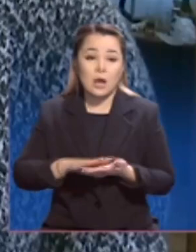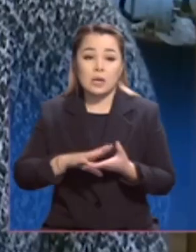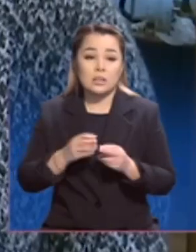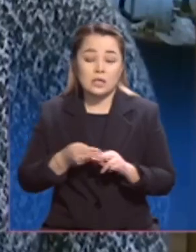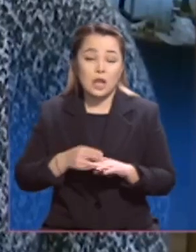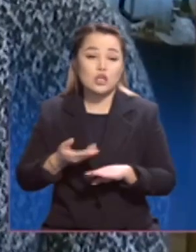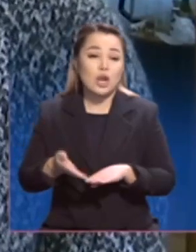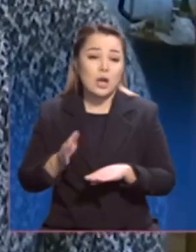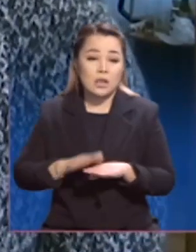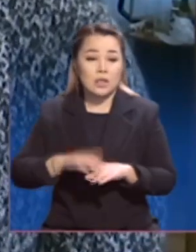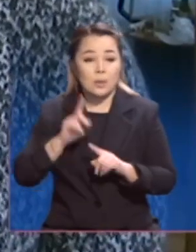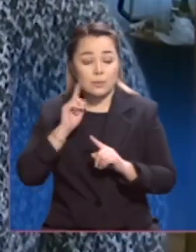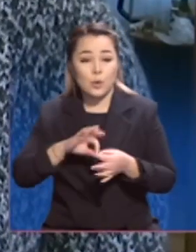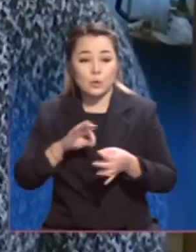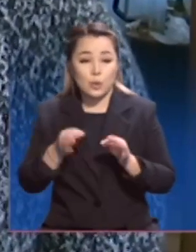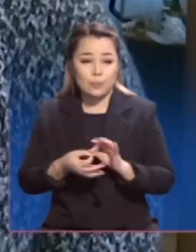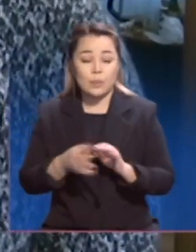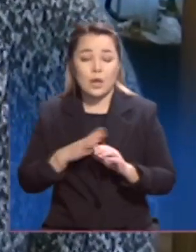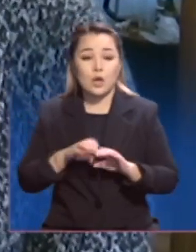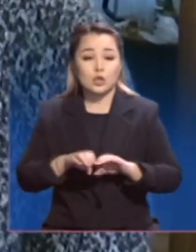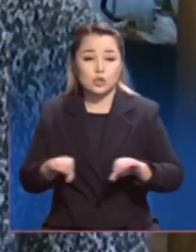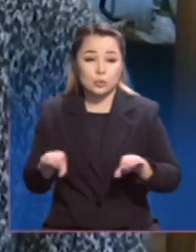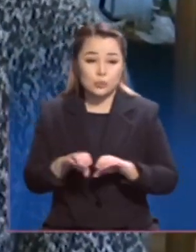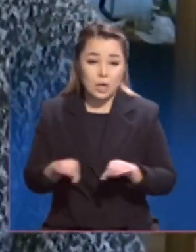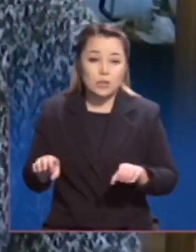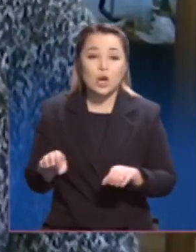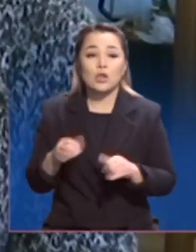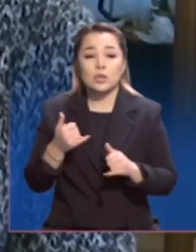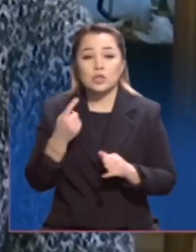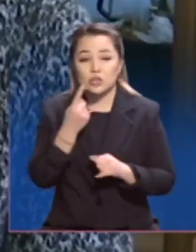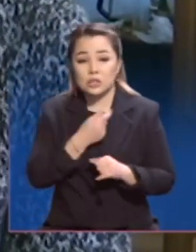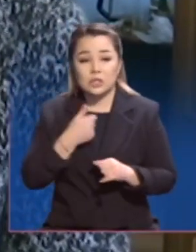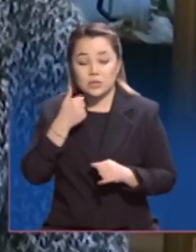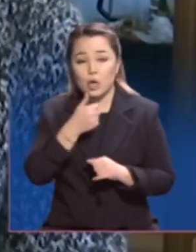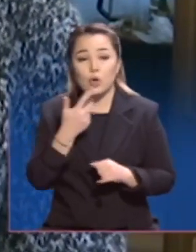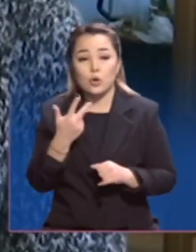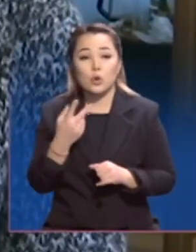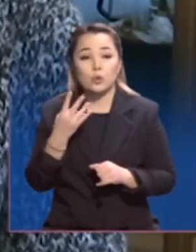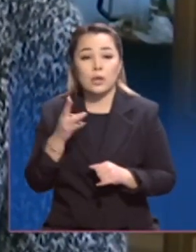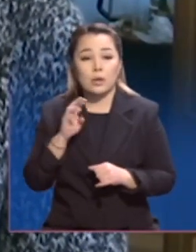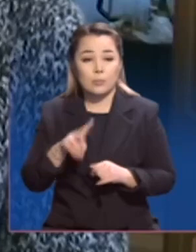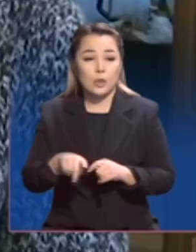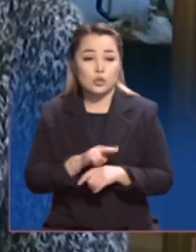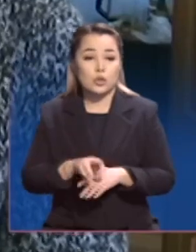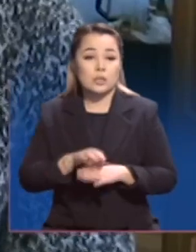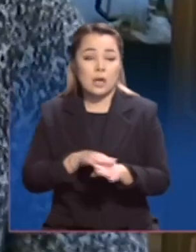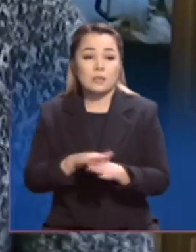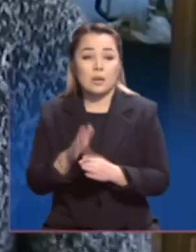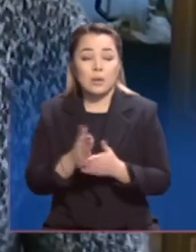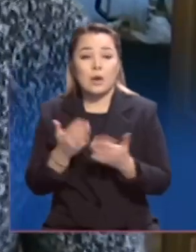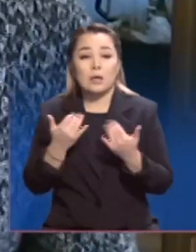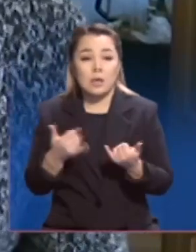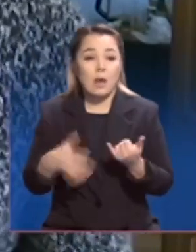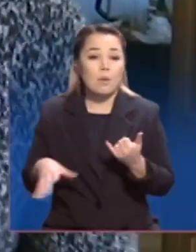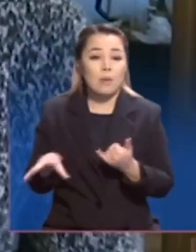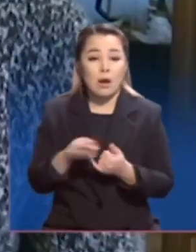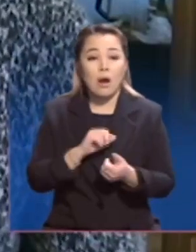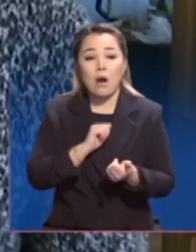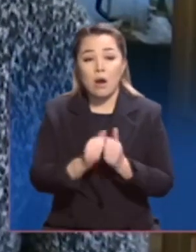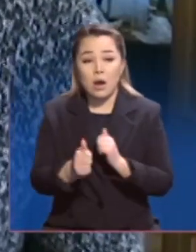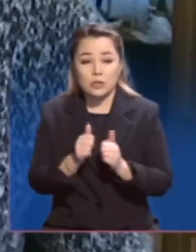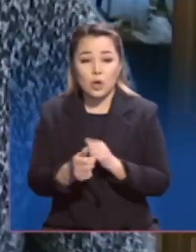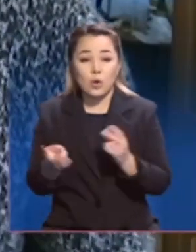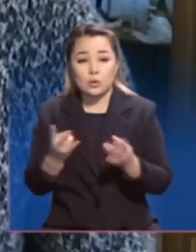370 километр деп айттым құбырларды. Енді жылына 3-4 километр тек қана жөнделеді. Сонда қарасаңшы, бәрін ауыстырып отыру